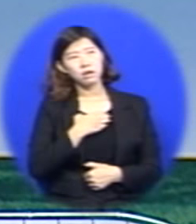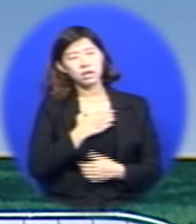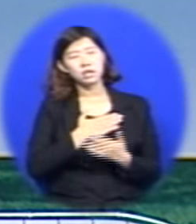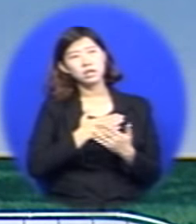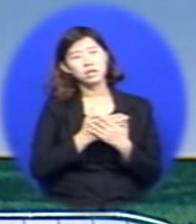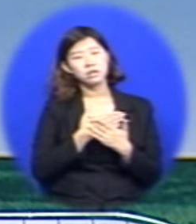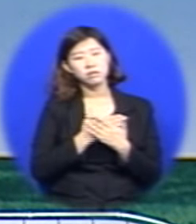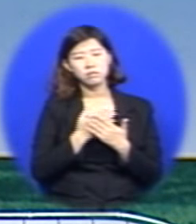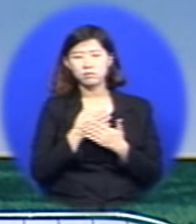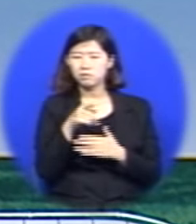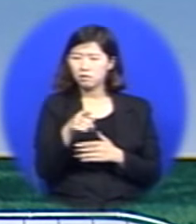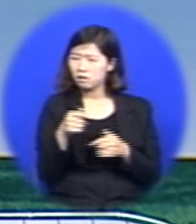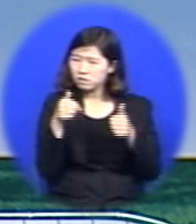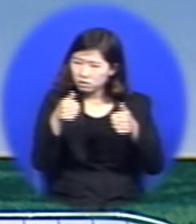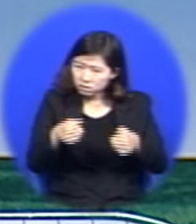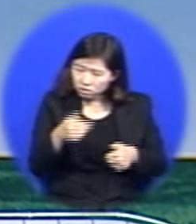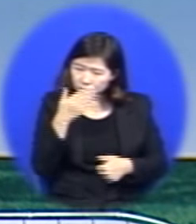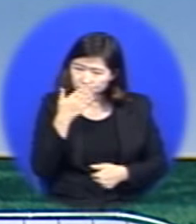인사할 수 있을까?